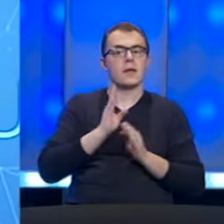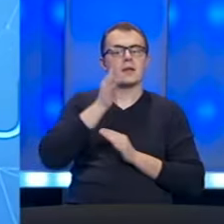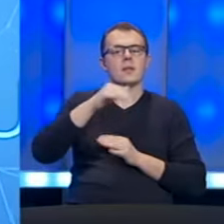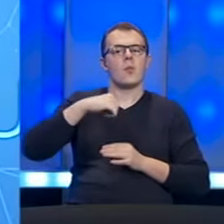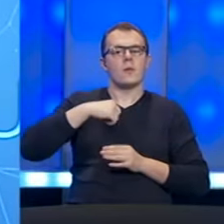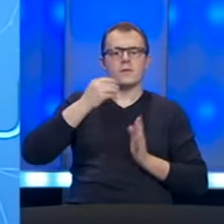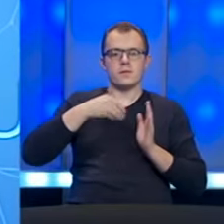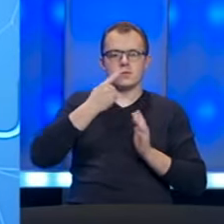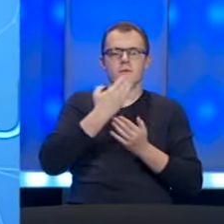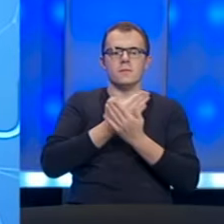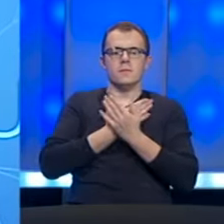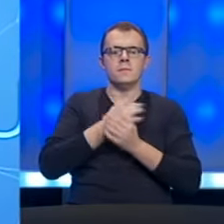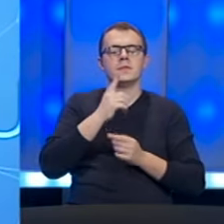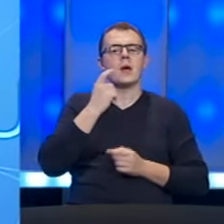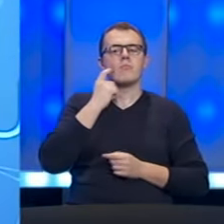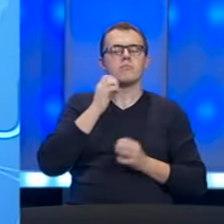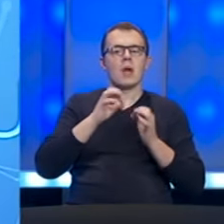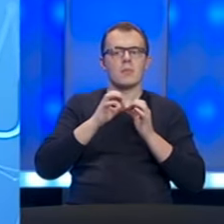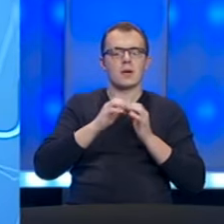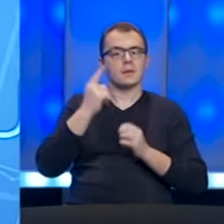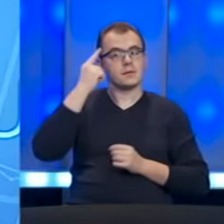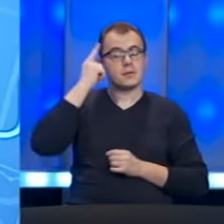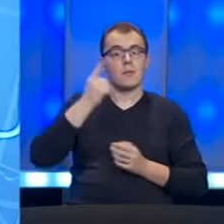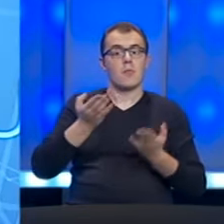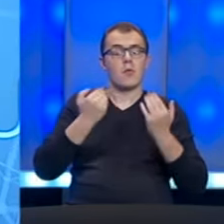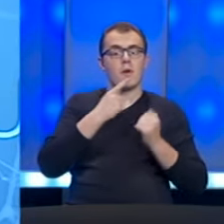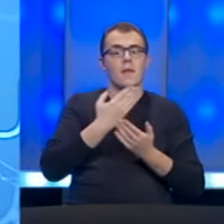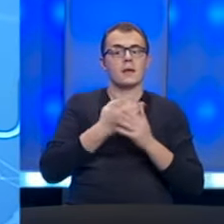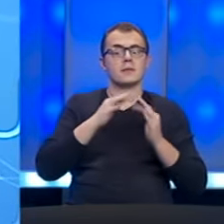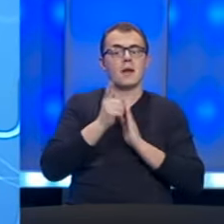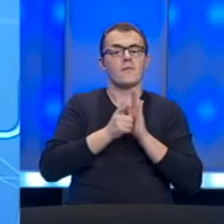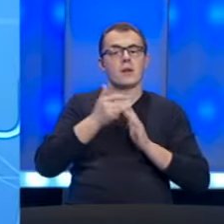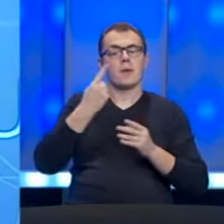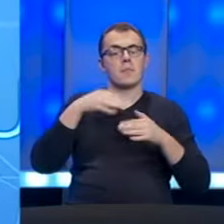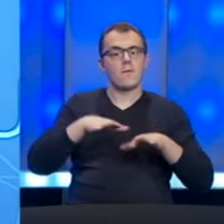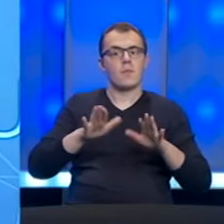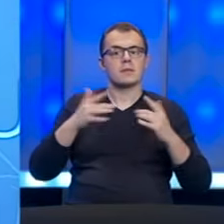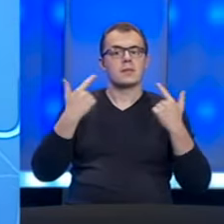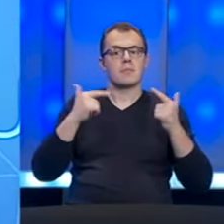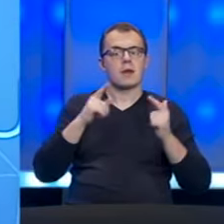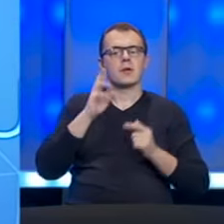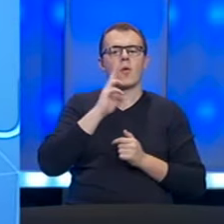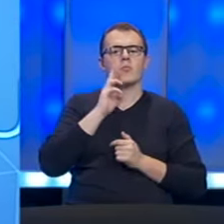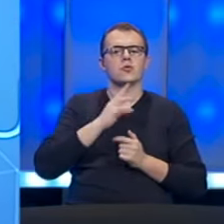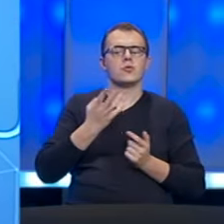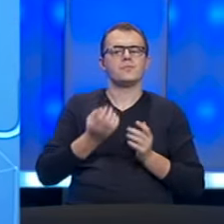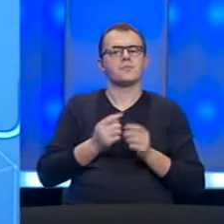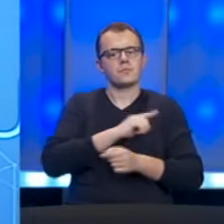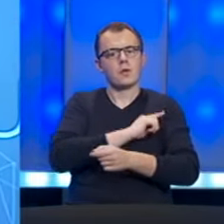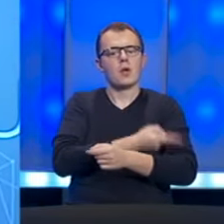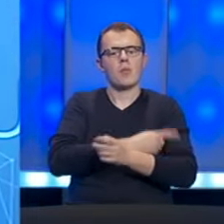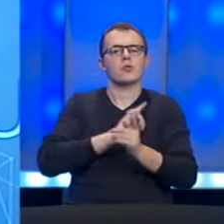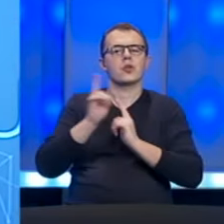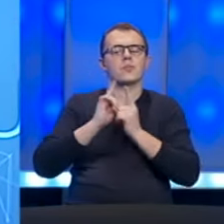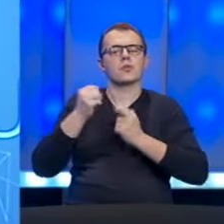prvi izvještaj iz Bihamka. Znamo da je za vrijeme prvomajskih praznika obično pojačan promet